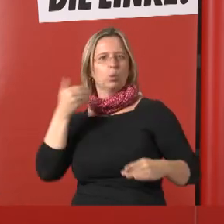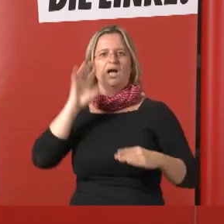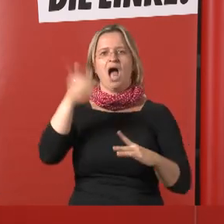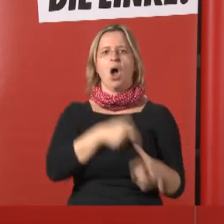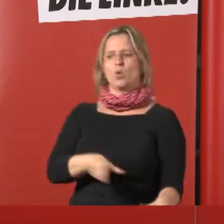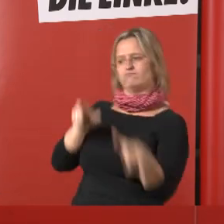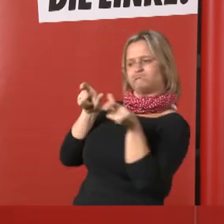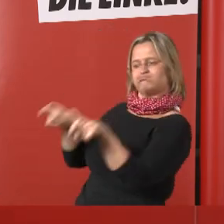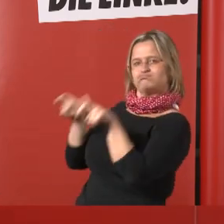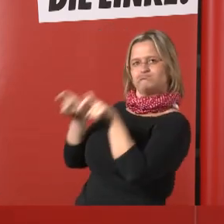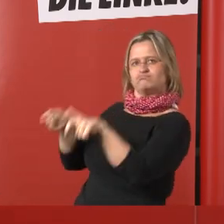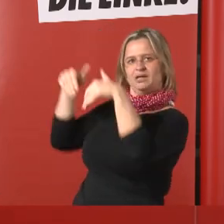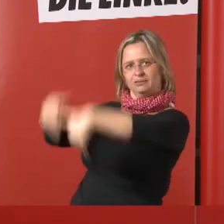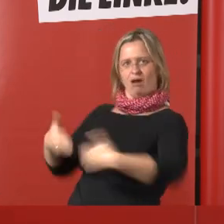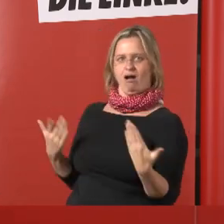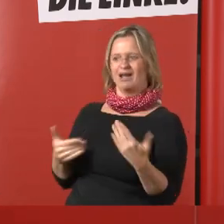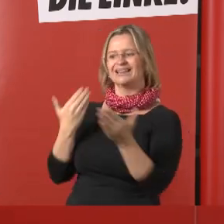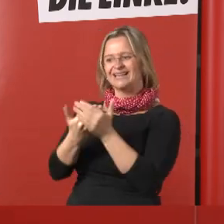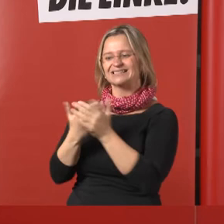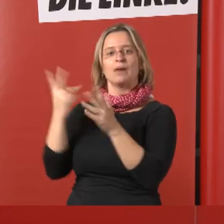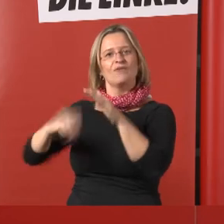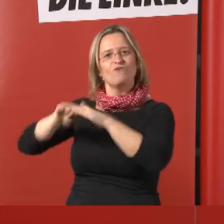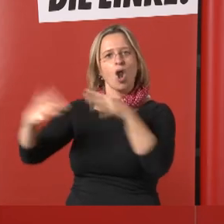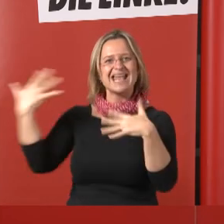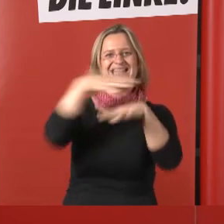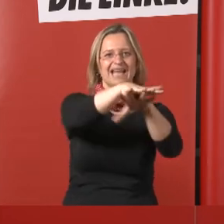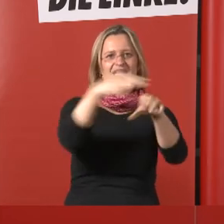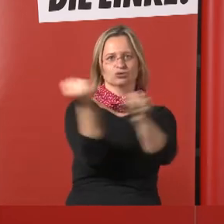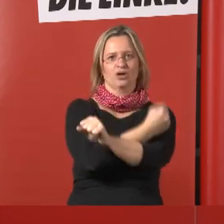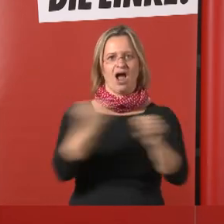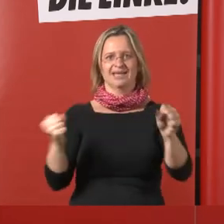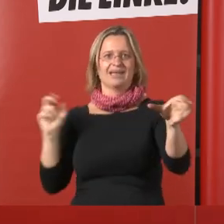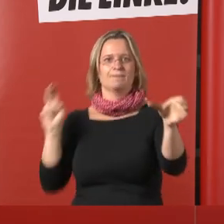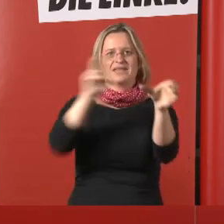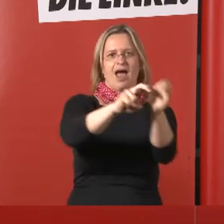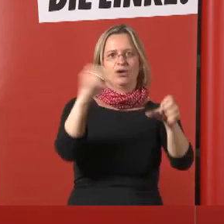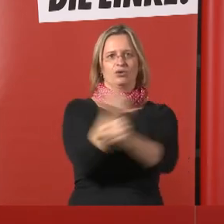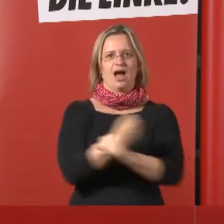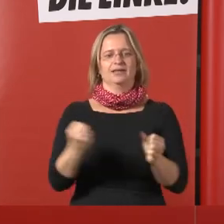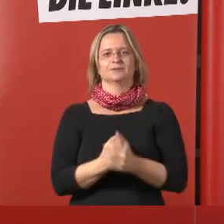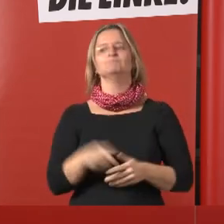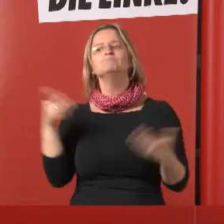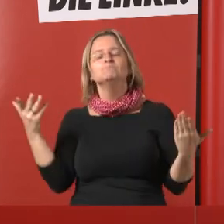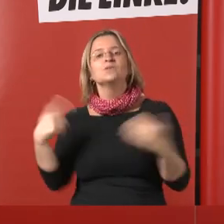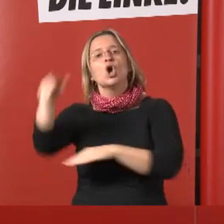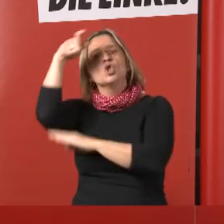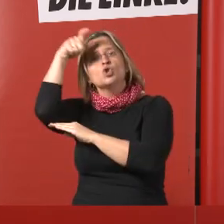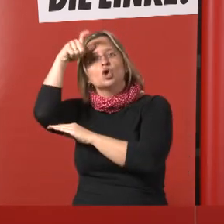Durchlässigkeitsbarrieren und solche Schranken verhindern ganz klar Integration und